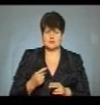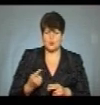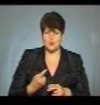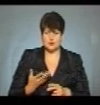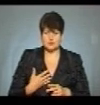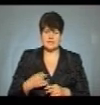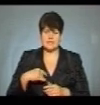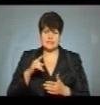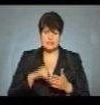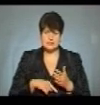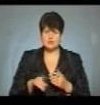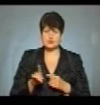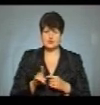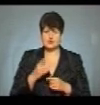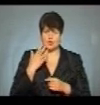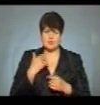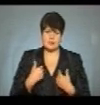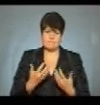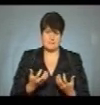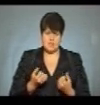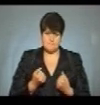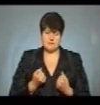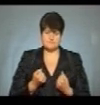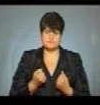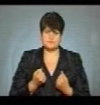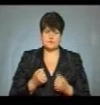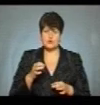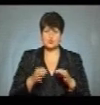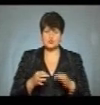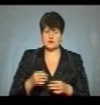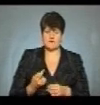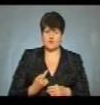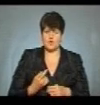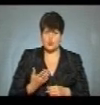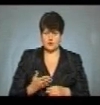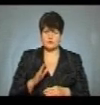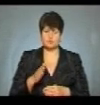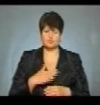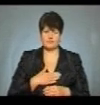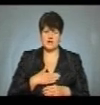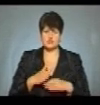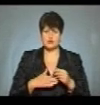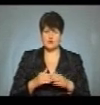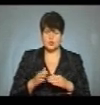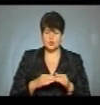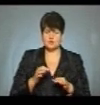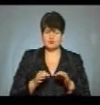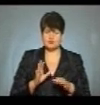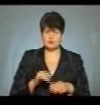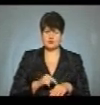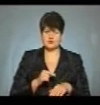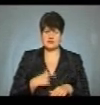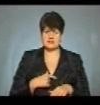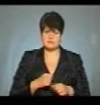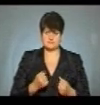я надіюся, що коли ми приймемо суди в охорону і вони будуть в наших руках, то судді будуть відчувати себе в